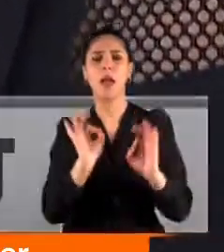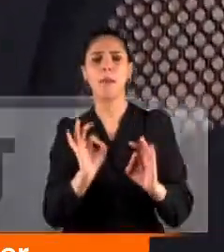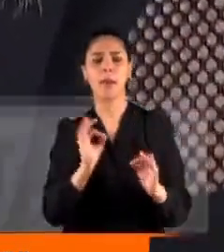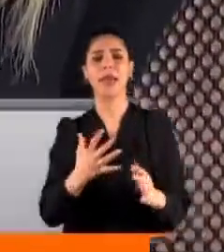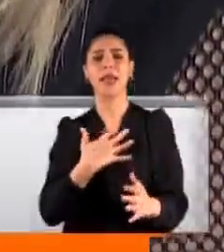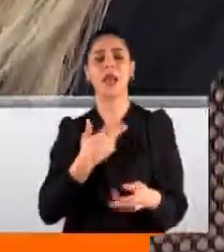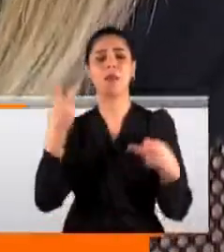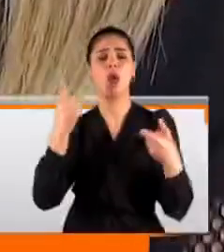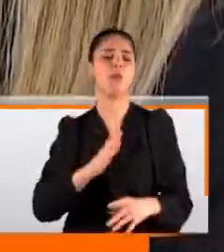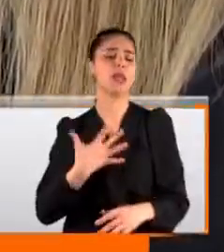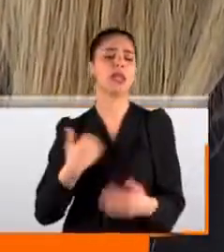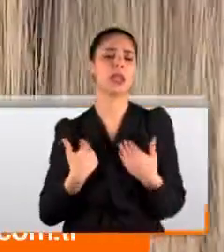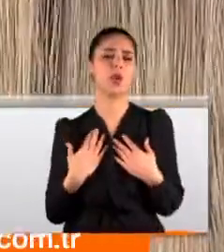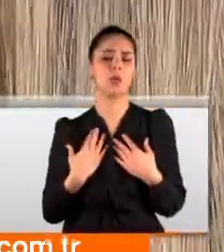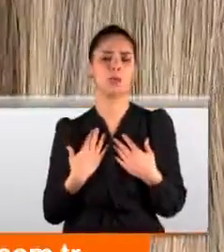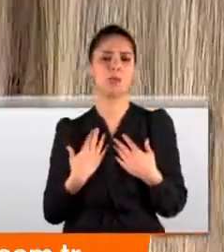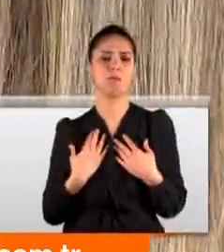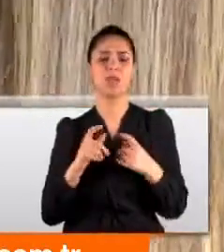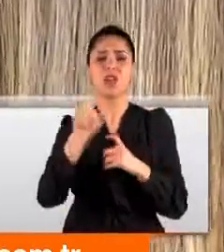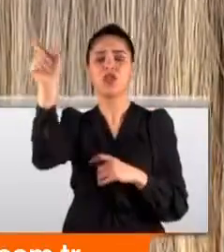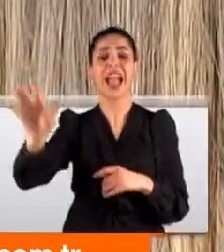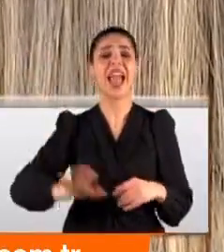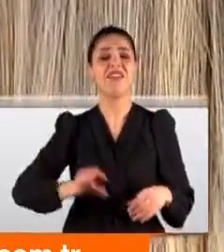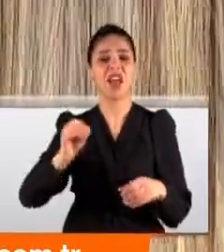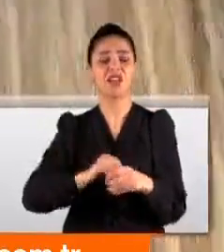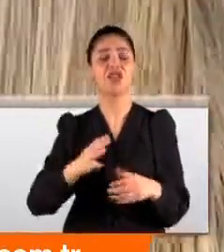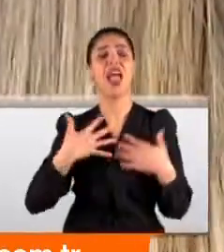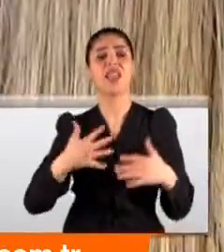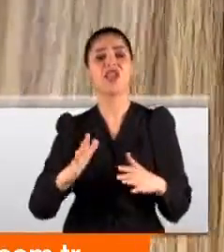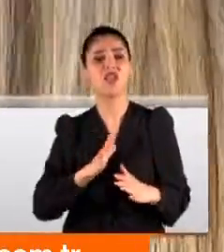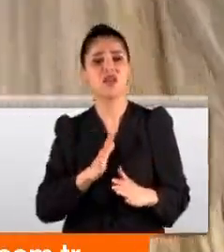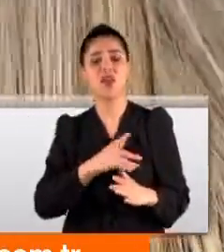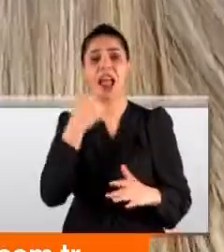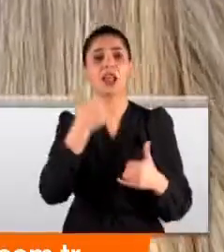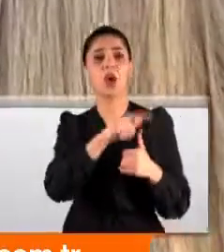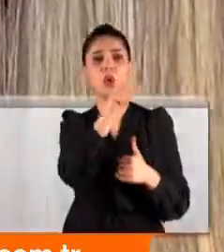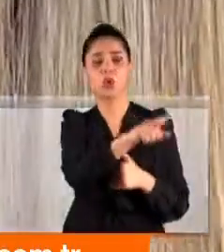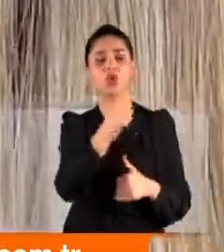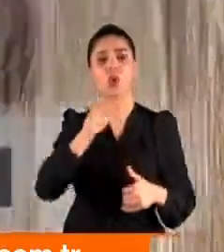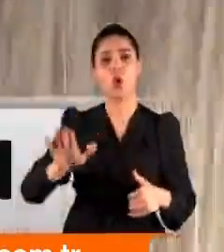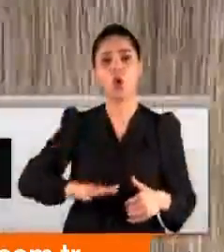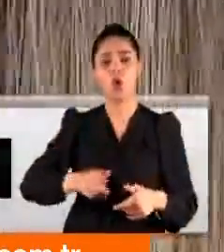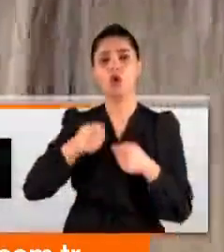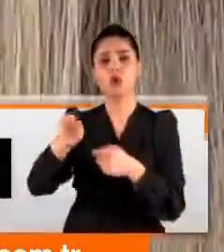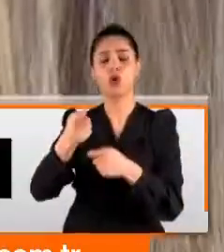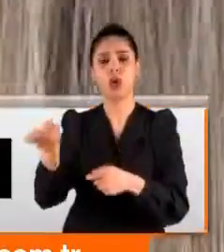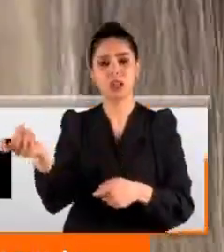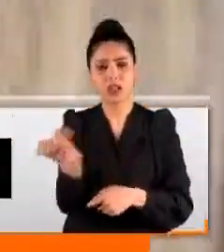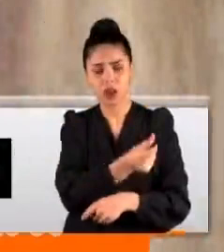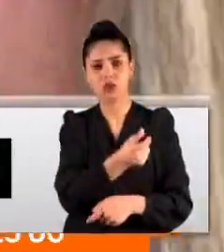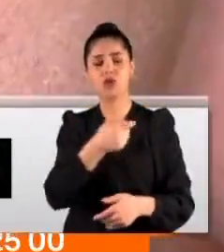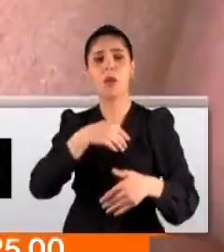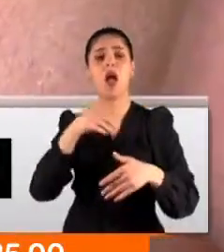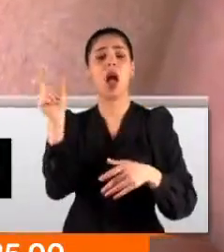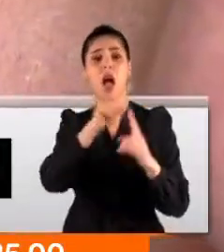kendime artık ölmeyi istiyorum yani. Topal evladı için de endişeli. Çünkü eski kocası oğlu Yamac'ı kaçırıp aylarca saklamış,